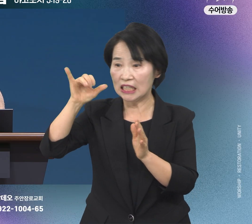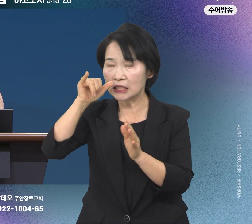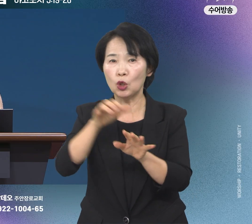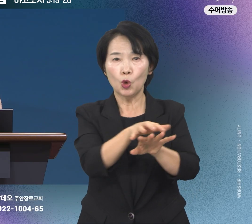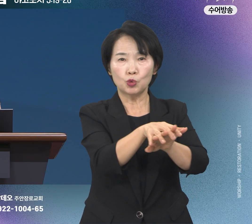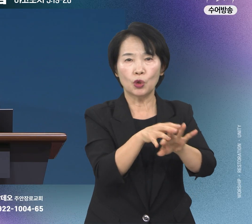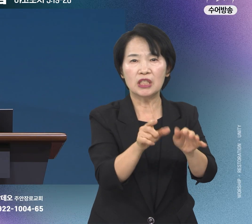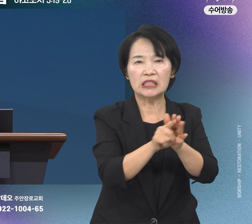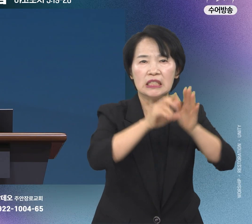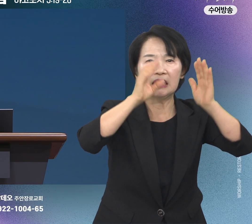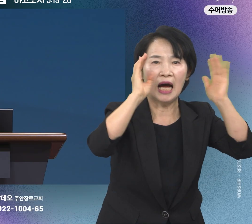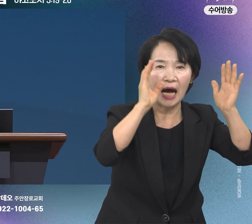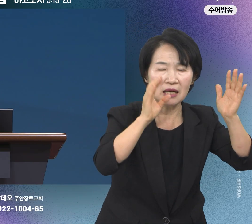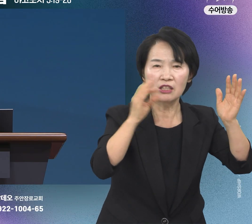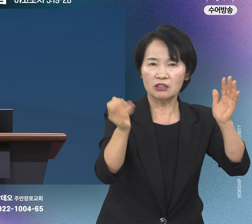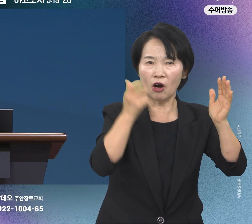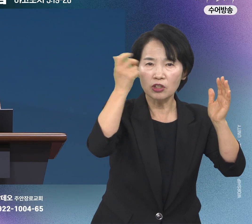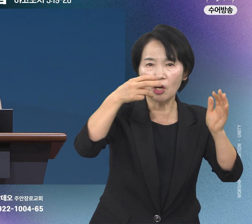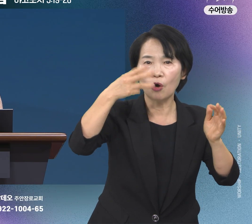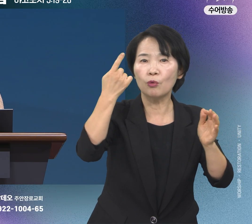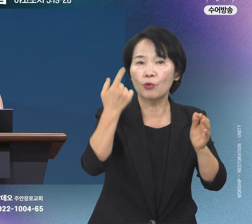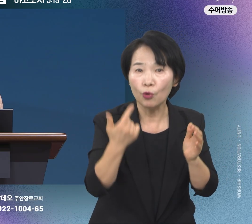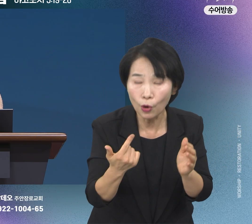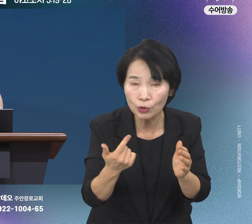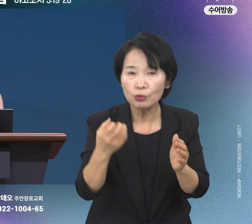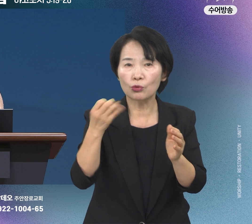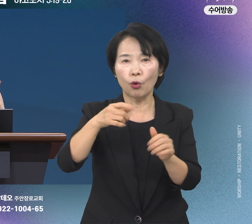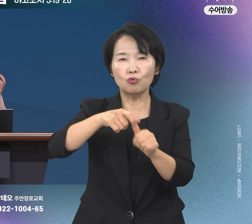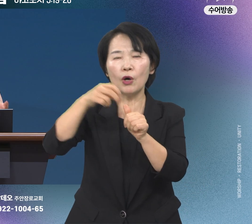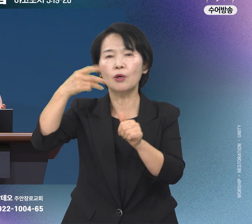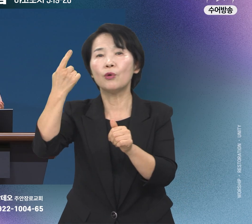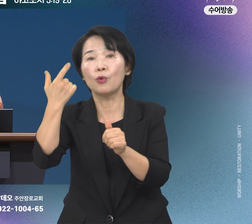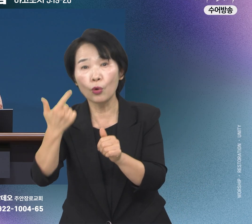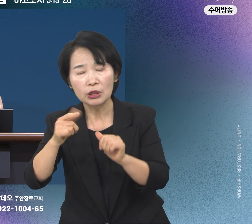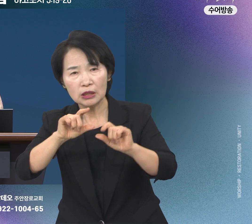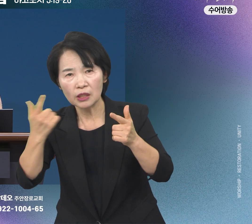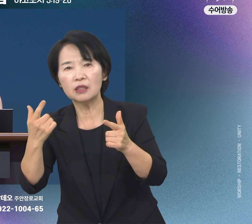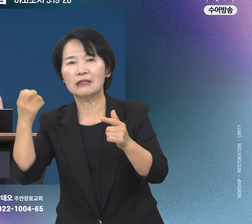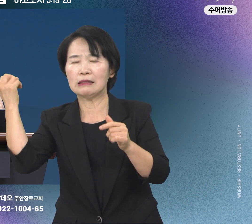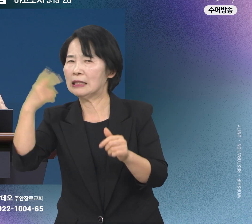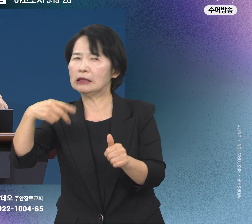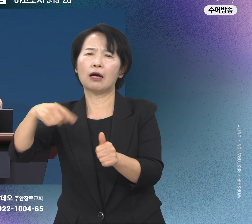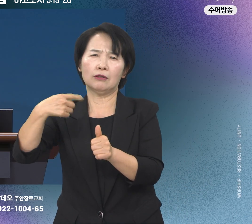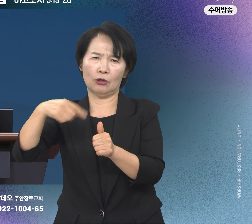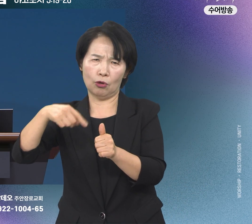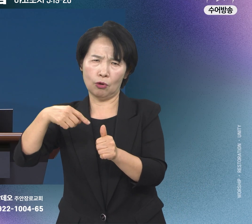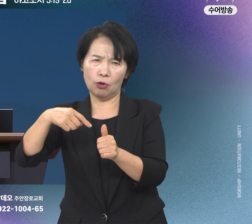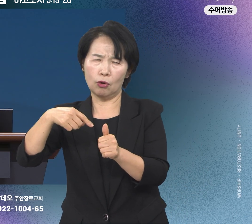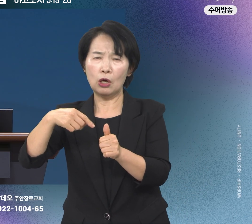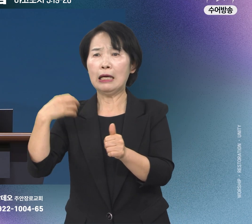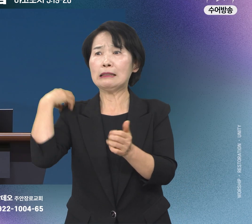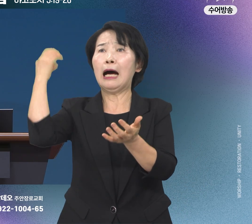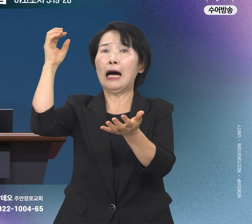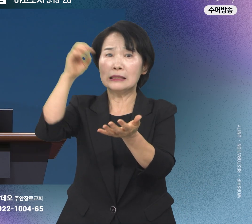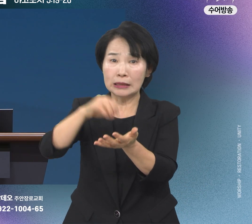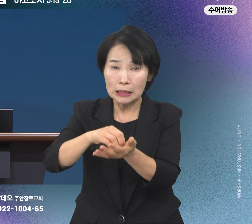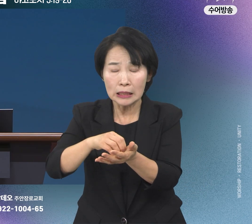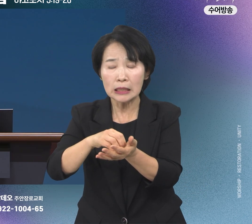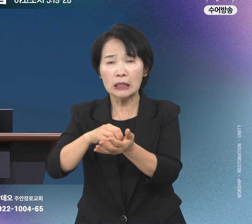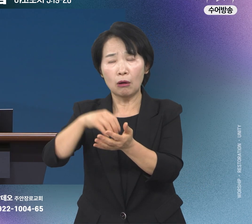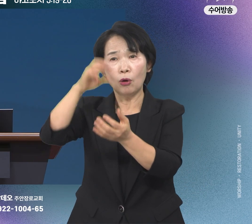조직신학의 성령론, 이제 구원론, 교회론 같은 것들을 배워야지 이 탈퇴자가 다시 정통교회에 가서